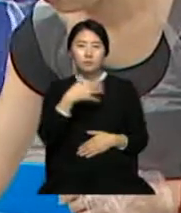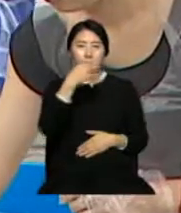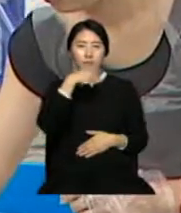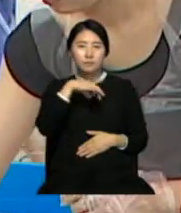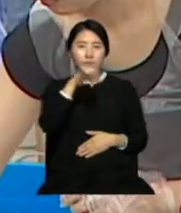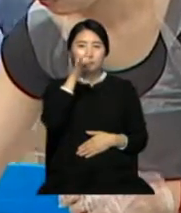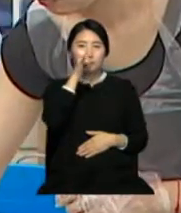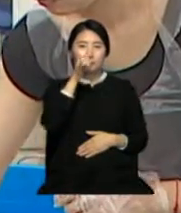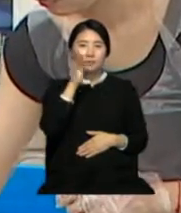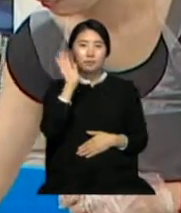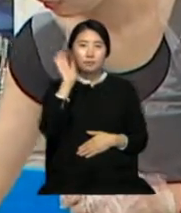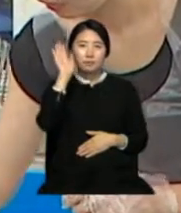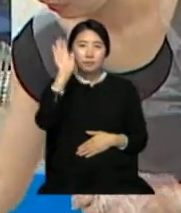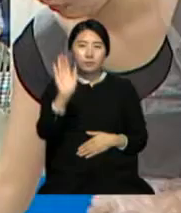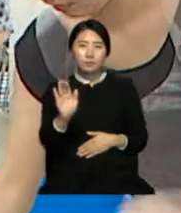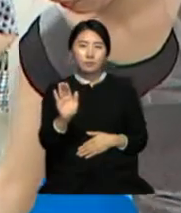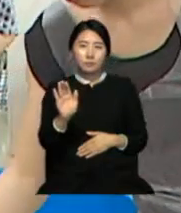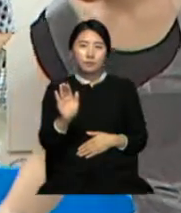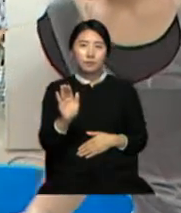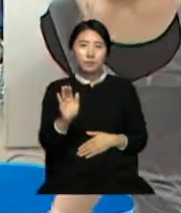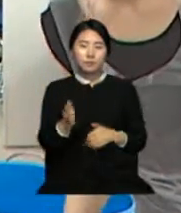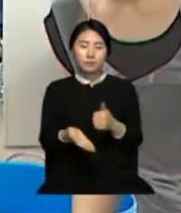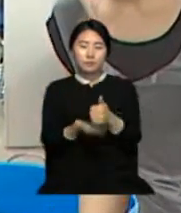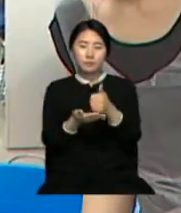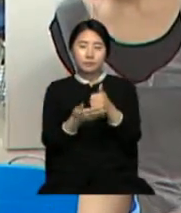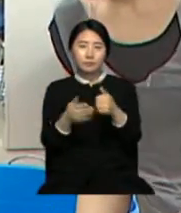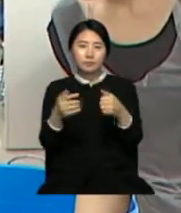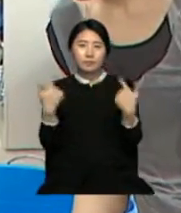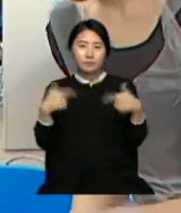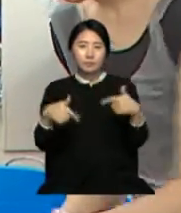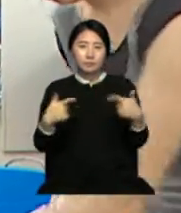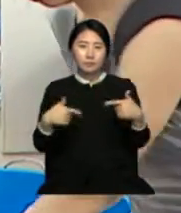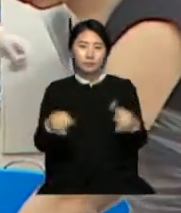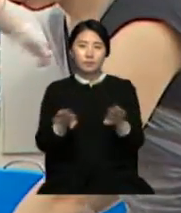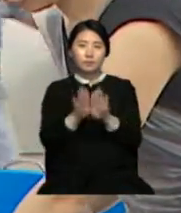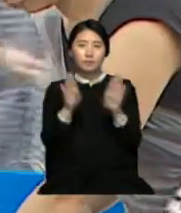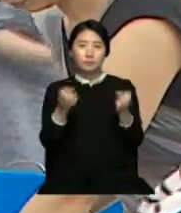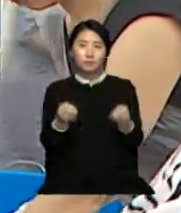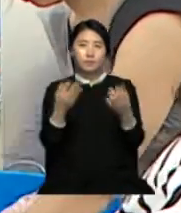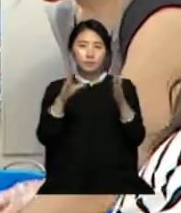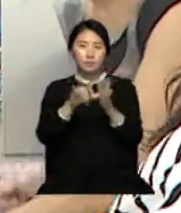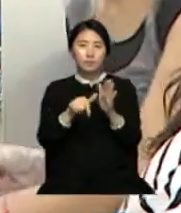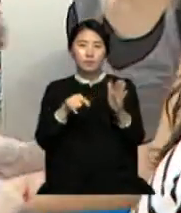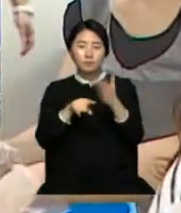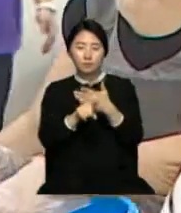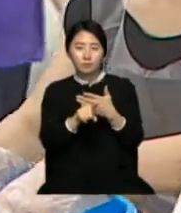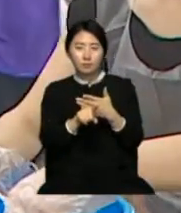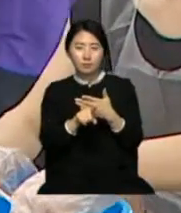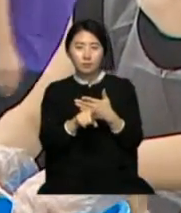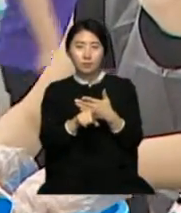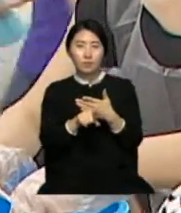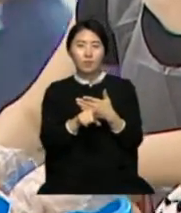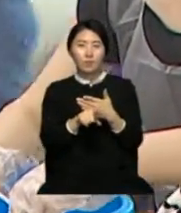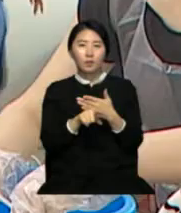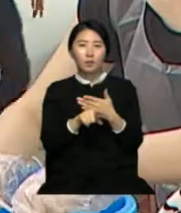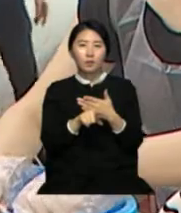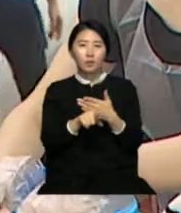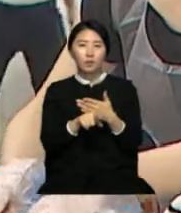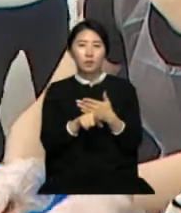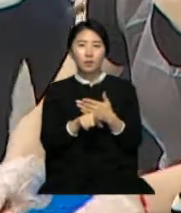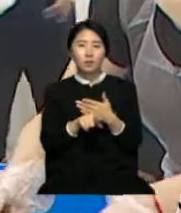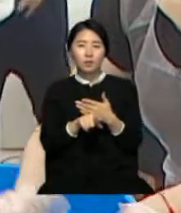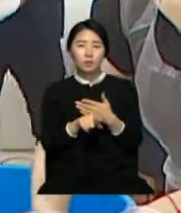있고 앞으로도 이걸 장려해서 매년 뭐 이 행사 때뿐만이 아니라